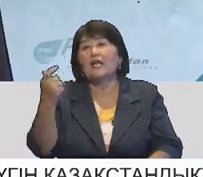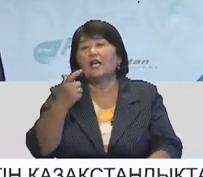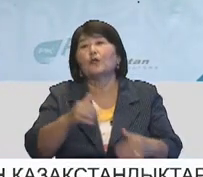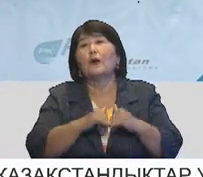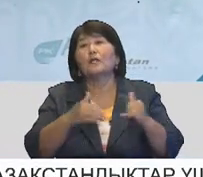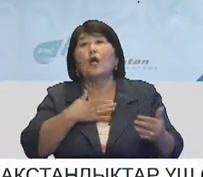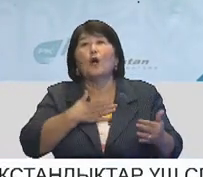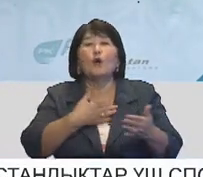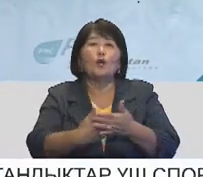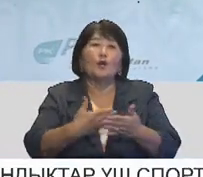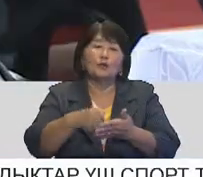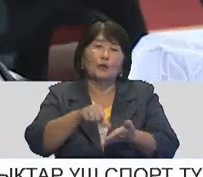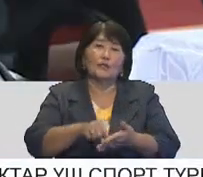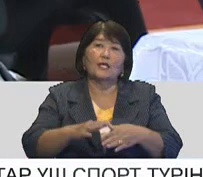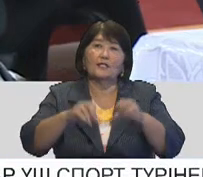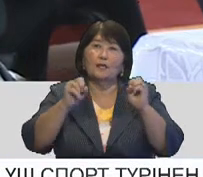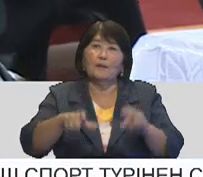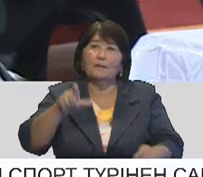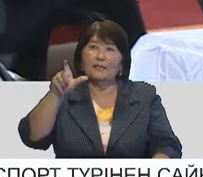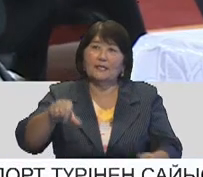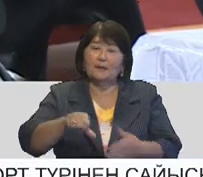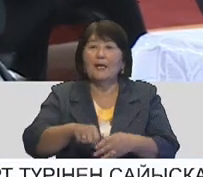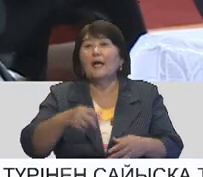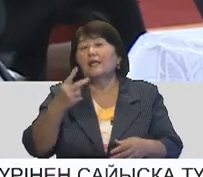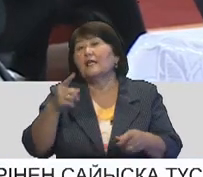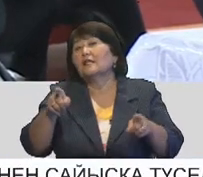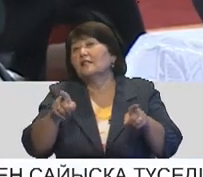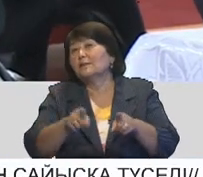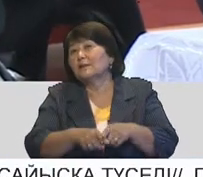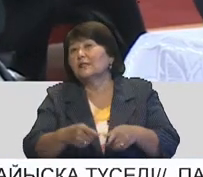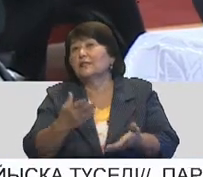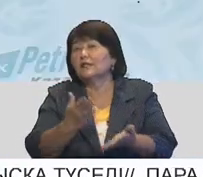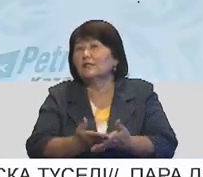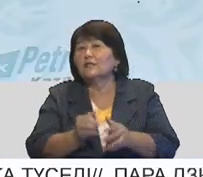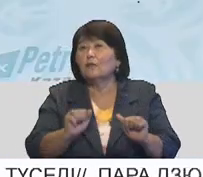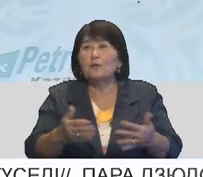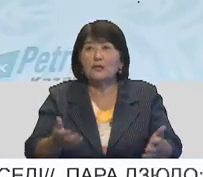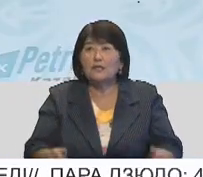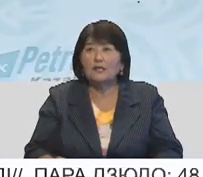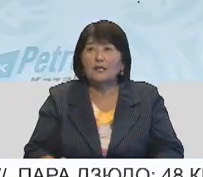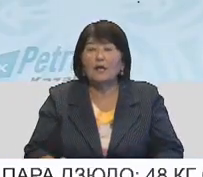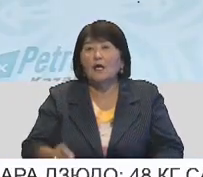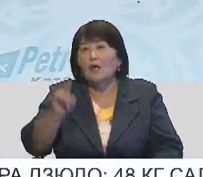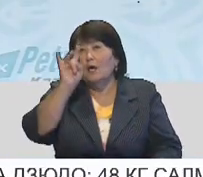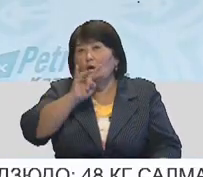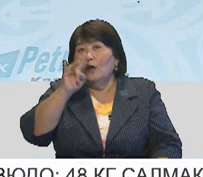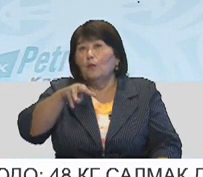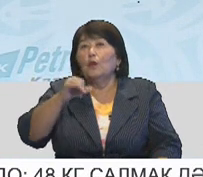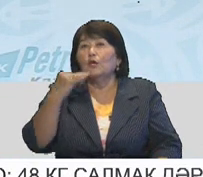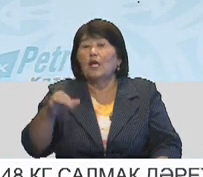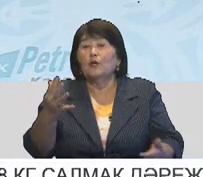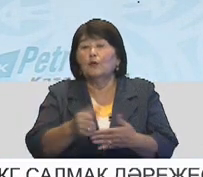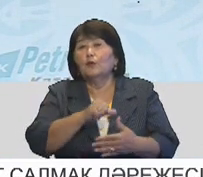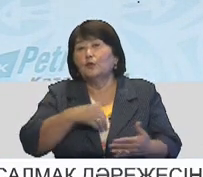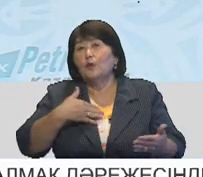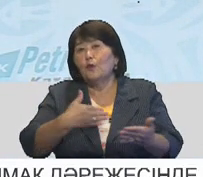дамуына үлес қосатын мамандық иесі болу екінің біріне берілмейтін мүмкіндік. Мұнай өндіруге өздеріміздің